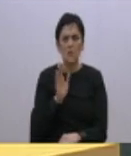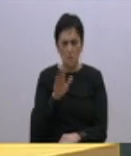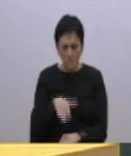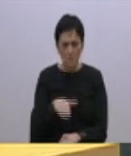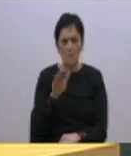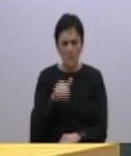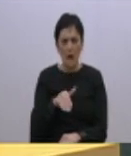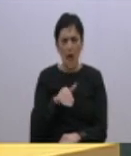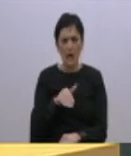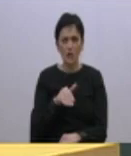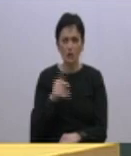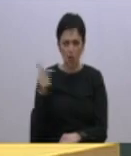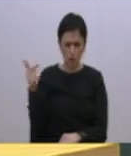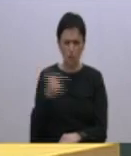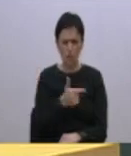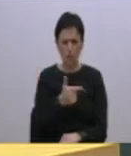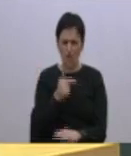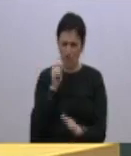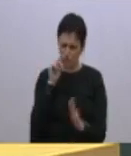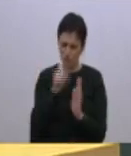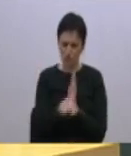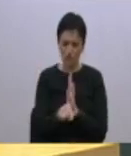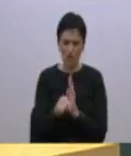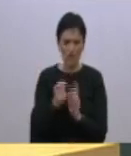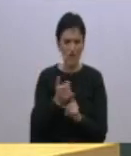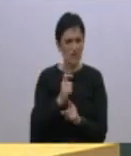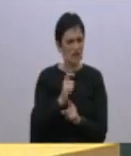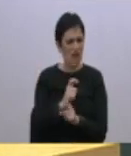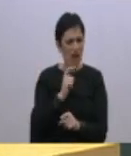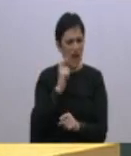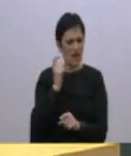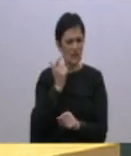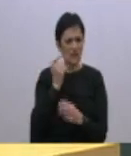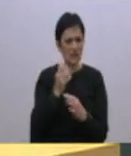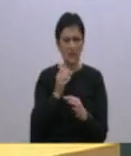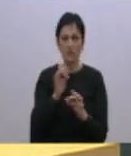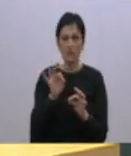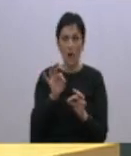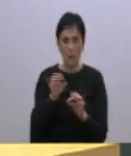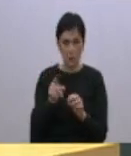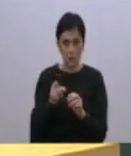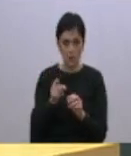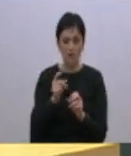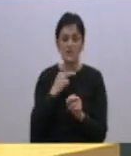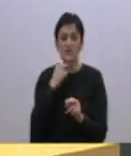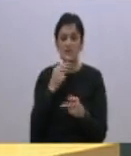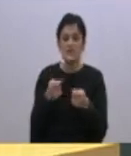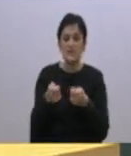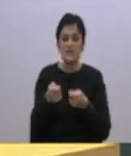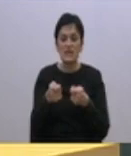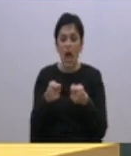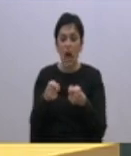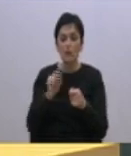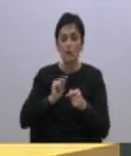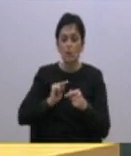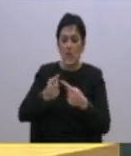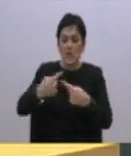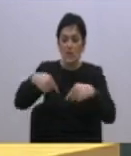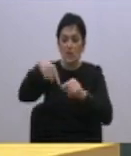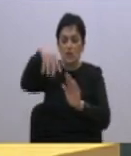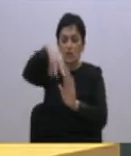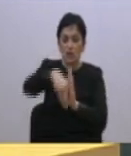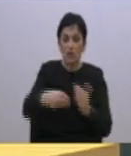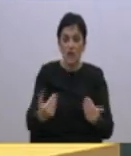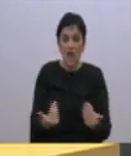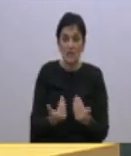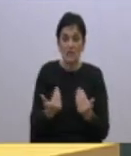Mainz. Am uheșit charevit. Dalian damu uki debel da saptilo institutci. Institutis șidat schaurebaș. Soret